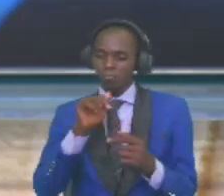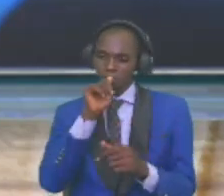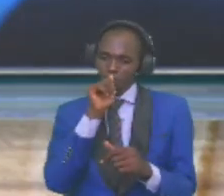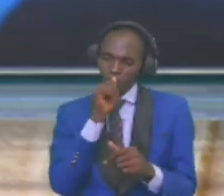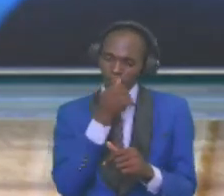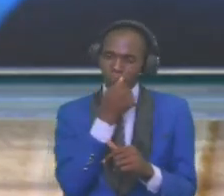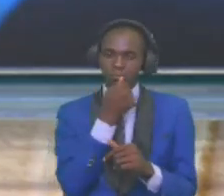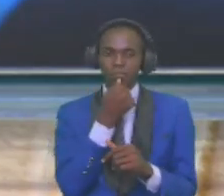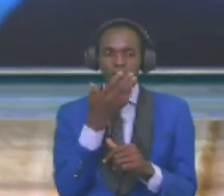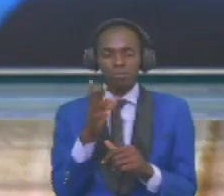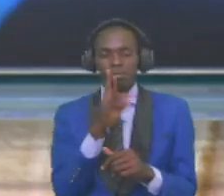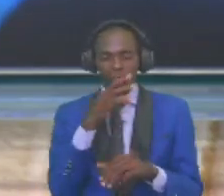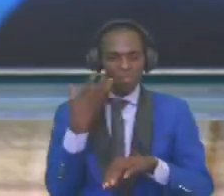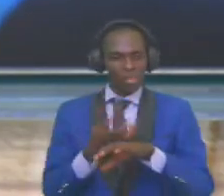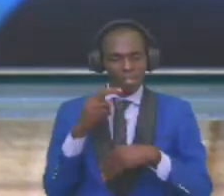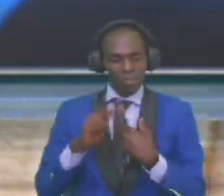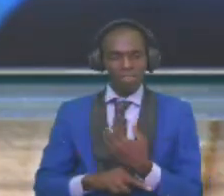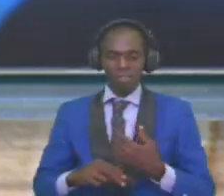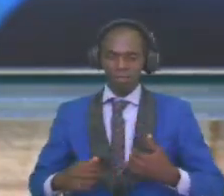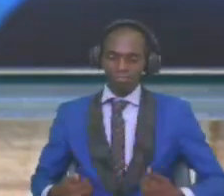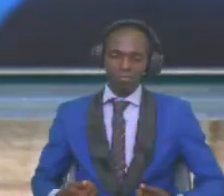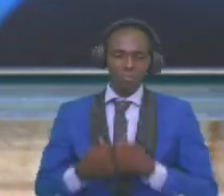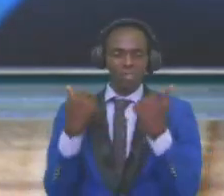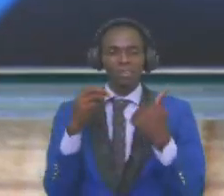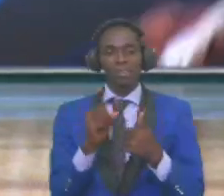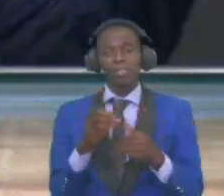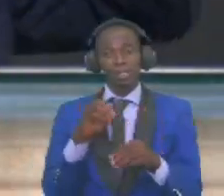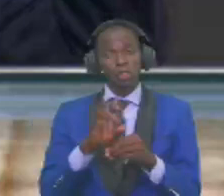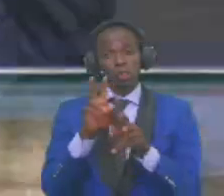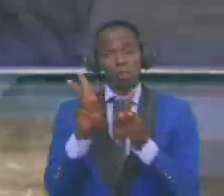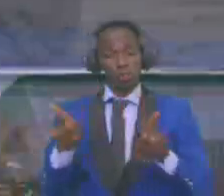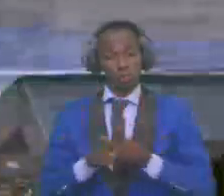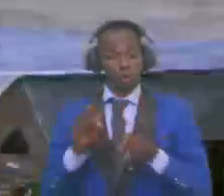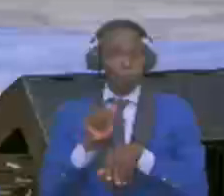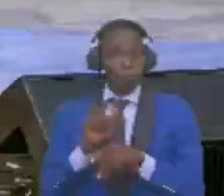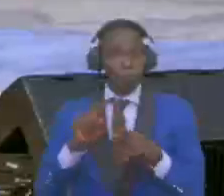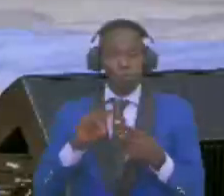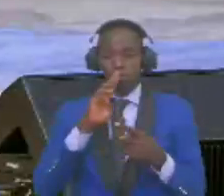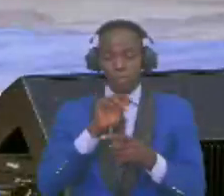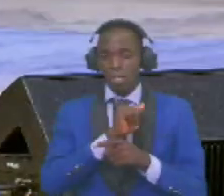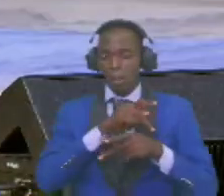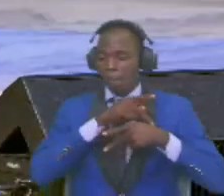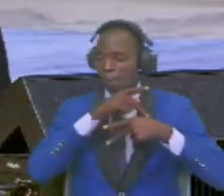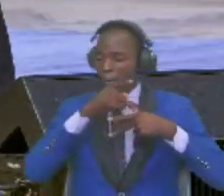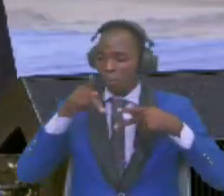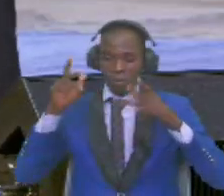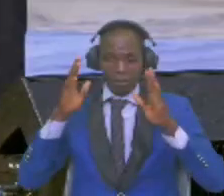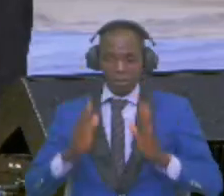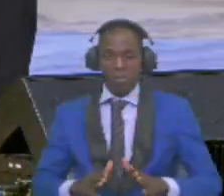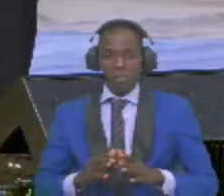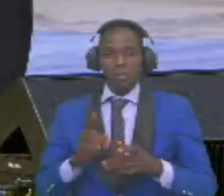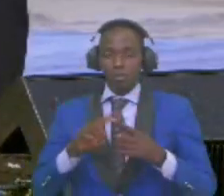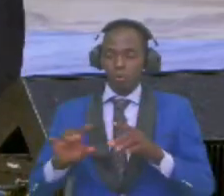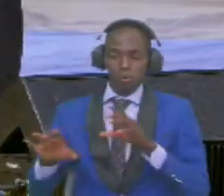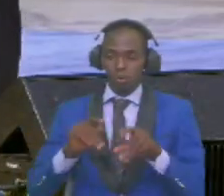supporter il ya la flexion ya la souffrance ya des défis là vous travaillez pour être un professionnel et pour faire